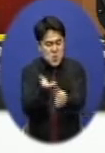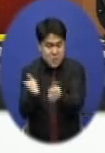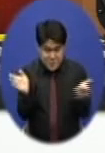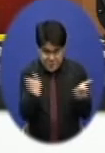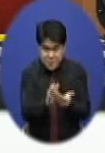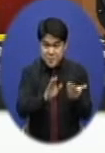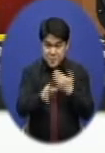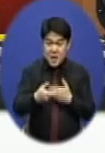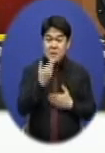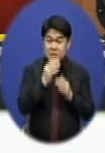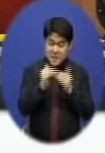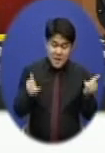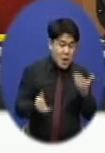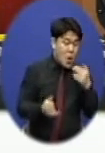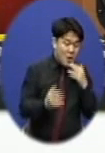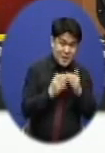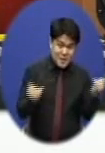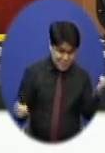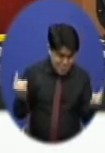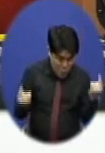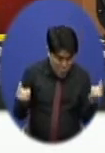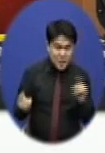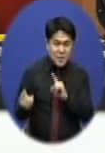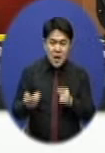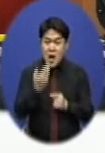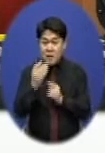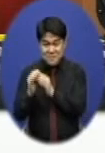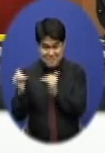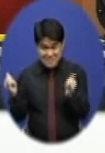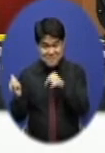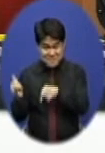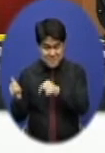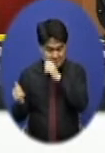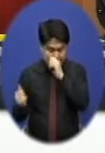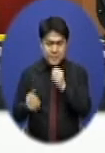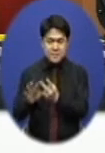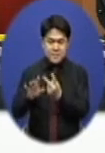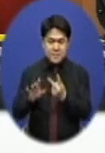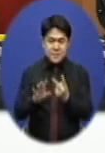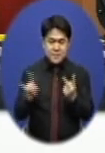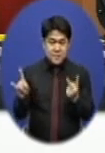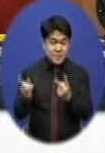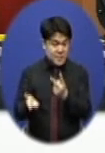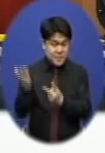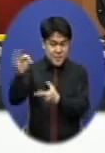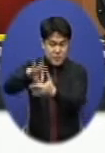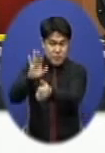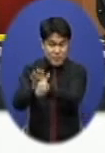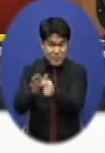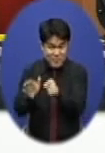했는데 섭취한 분들하고 아는 분들하고 대회를 해서 섭취 아는 분들에게 두 배로 기부를 했다고요. 네.